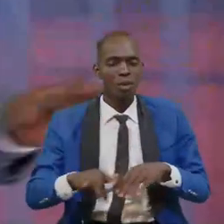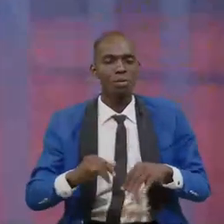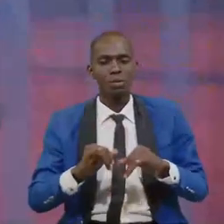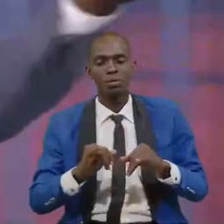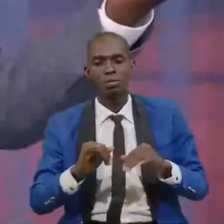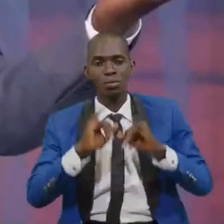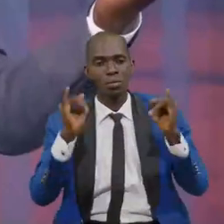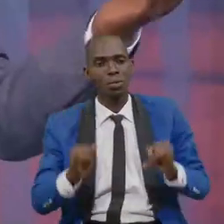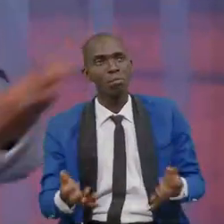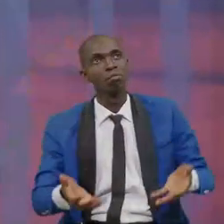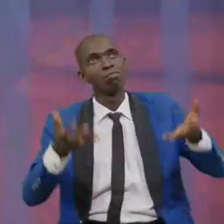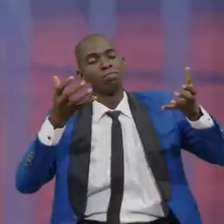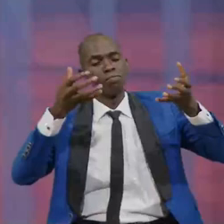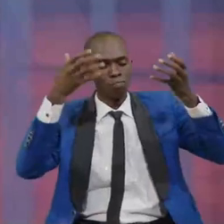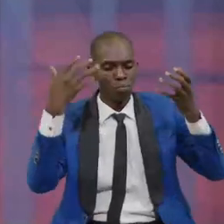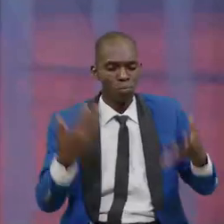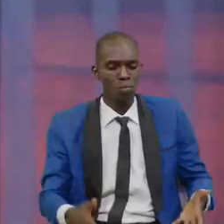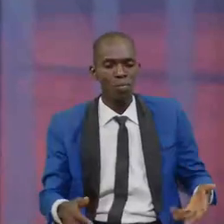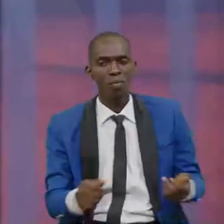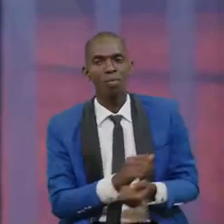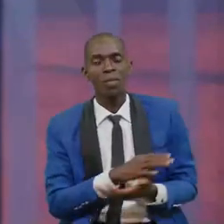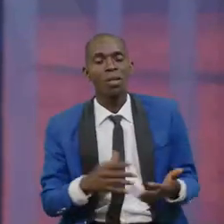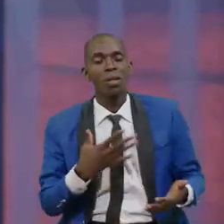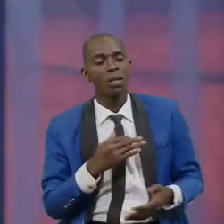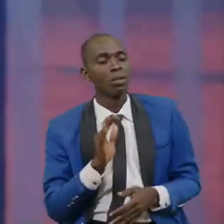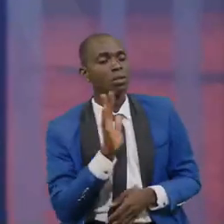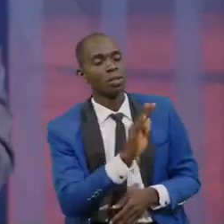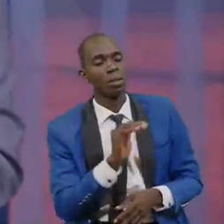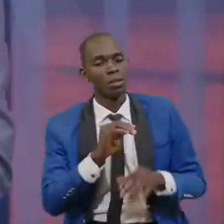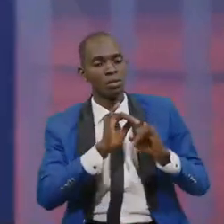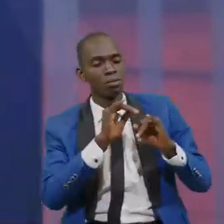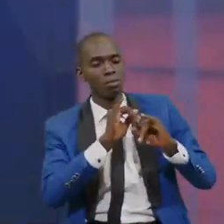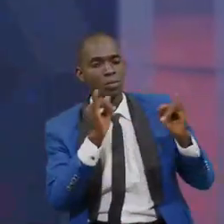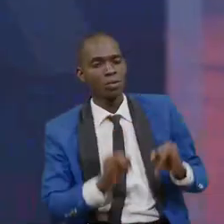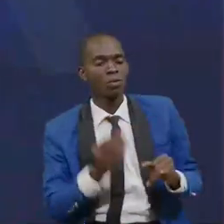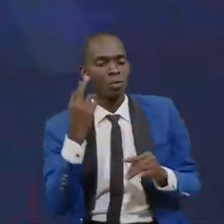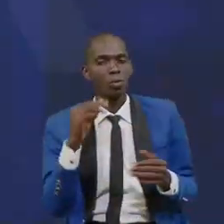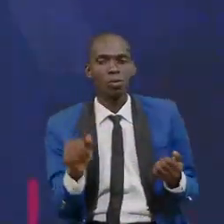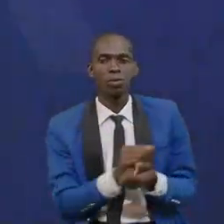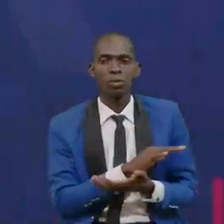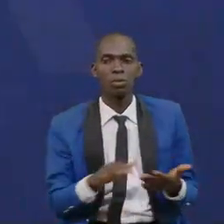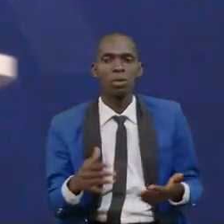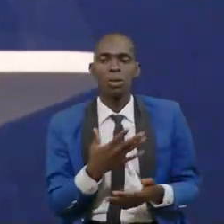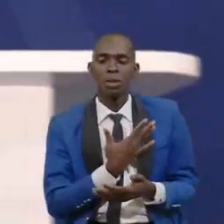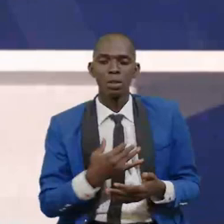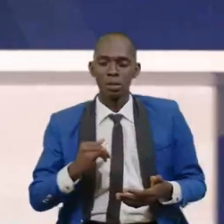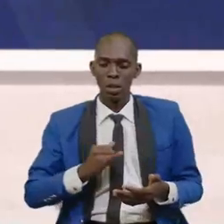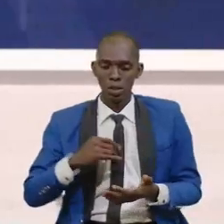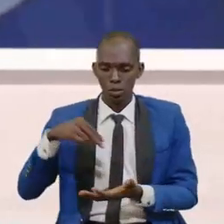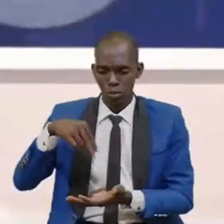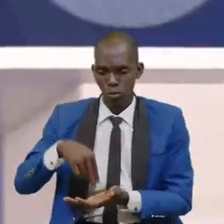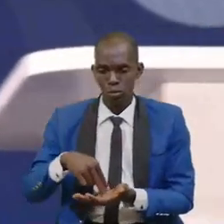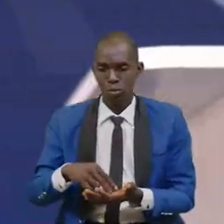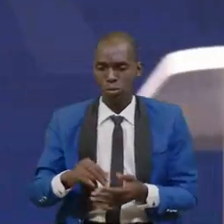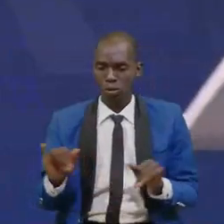terre et son Dieu a été cassé. Je me suis levé, j'étais debout